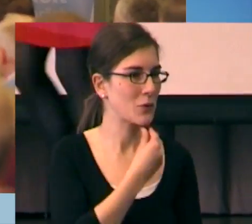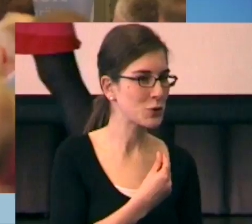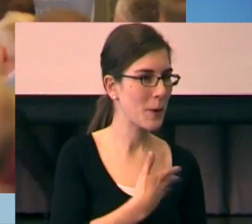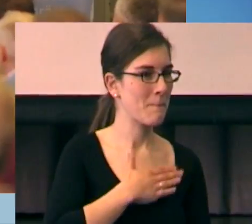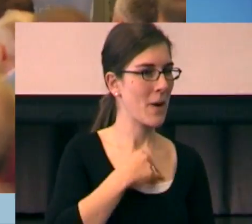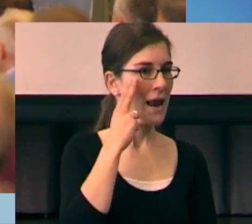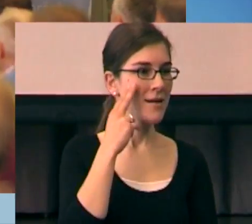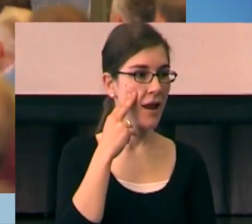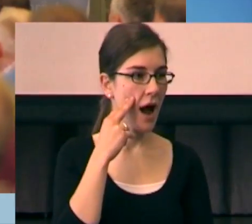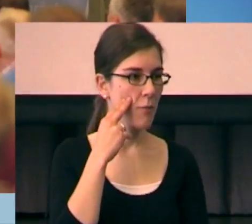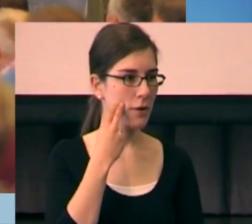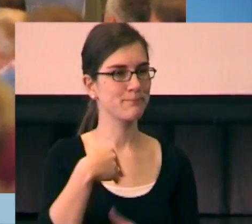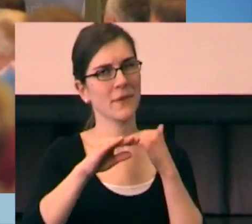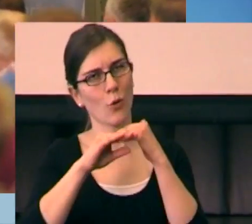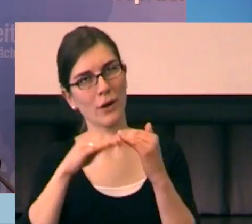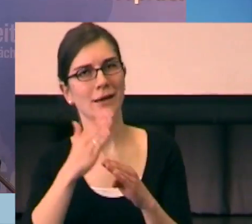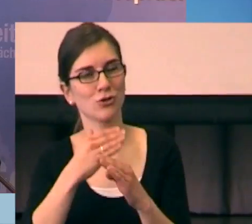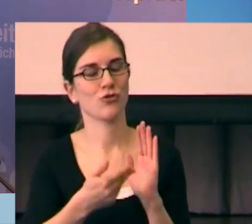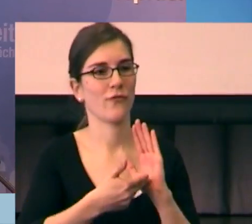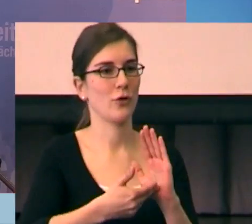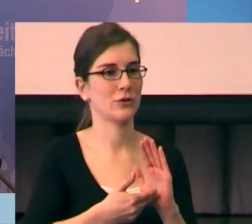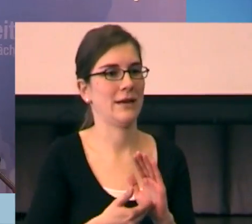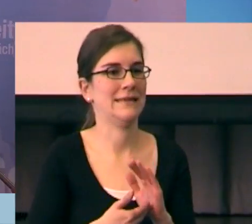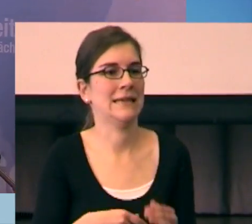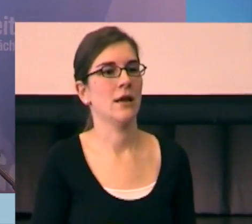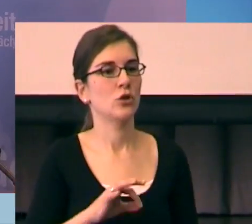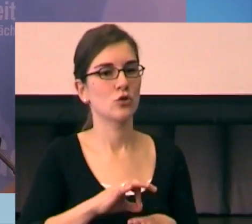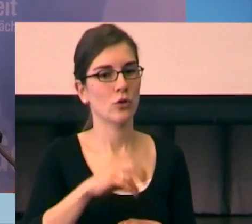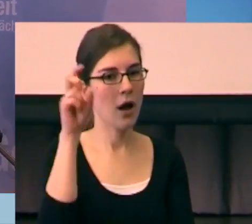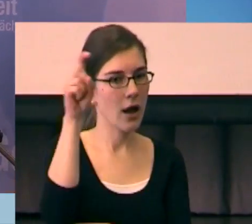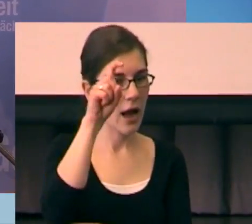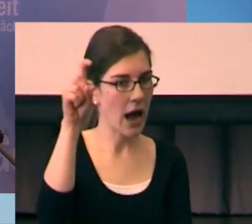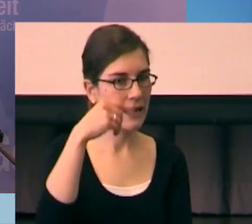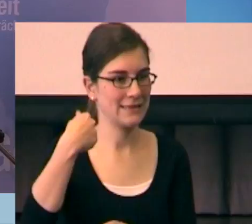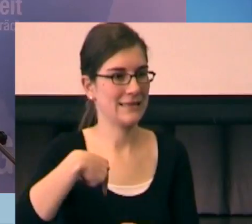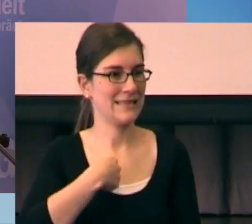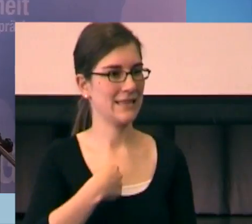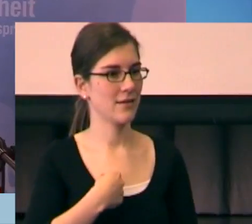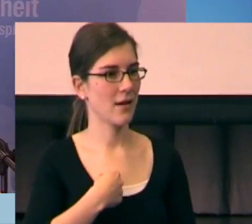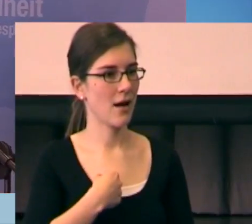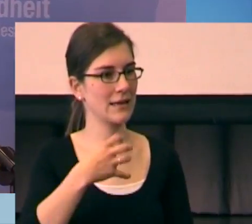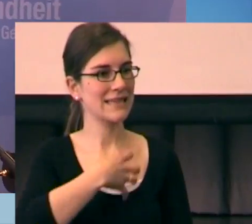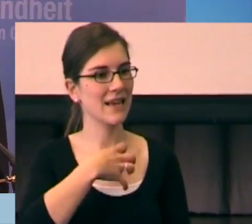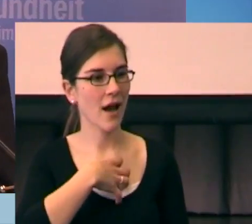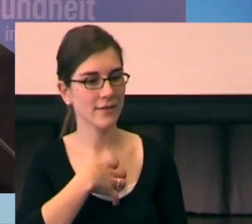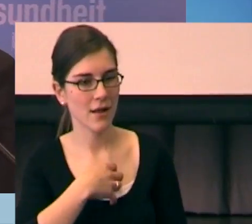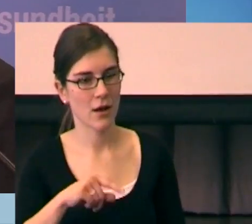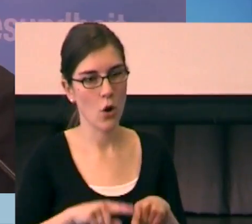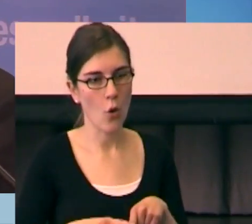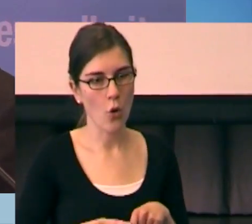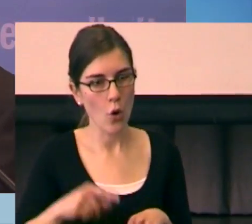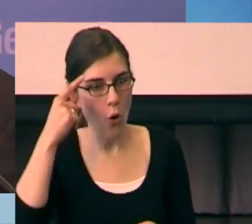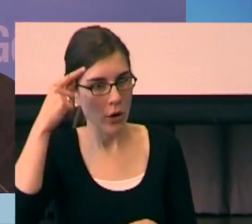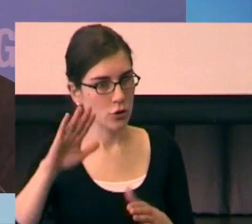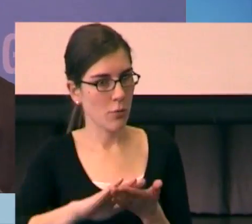die Kollegen hat es mir schon vorgestellt, Dietrich Kran. Ich bin niedergelassener Urologe, seit 1994 in Kassel niedergelassen. Im